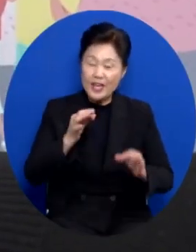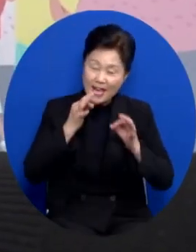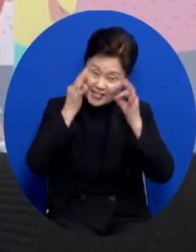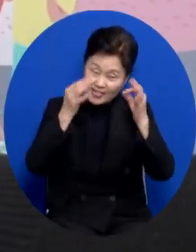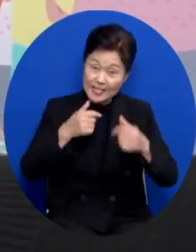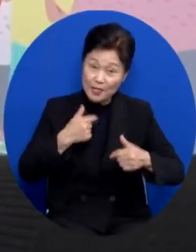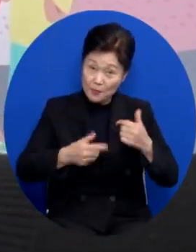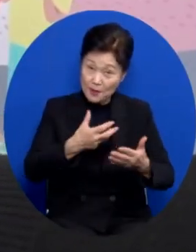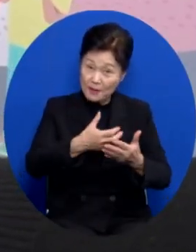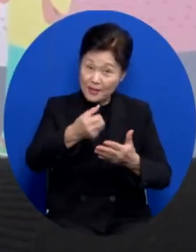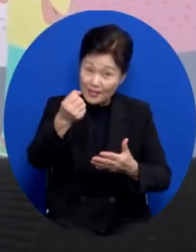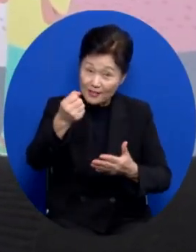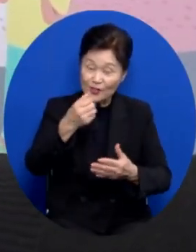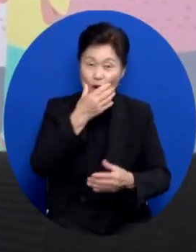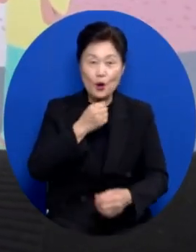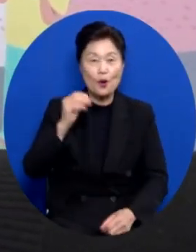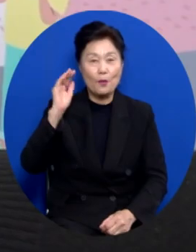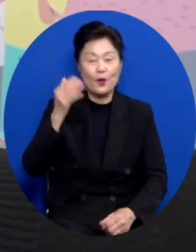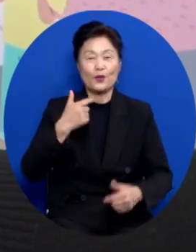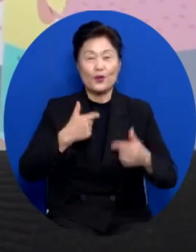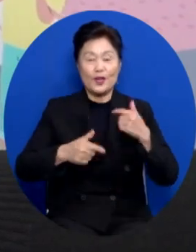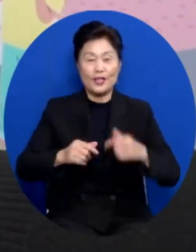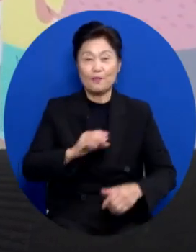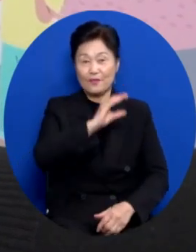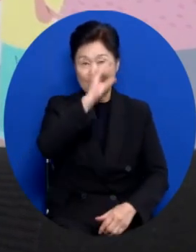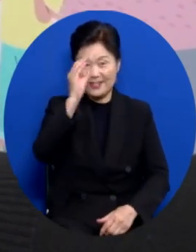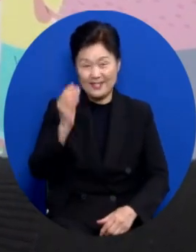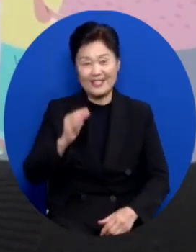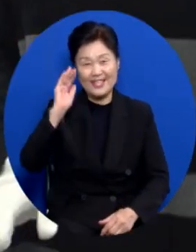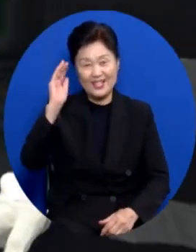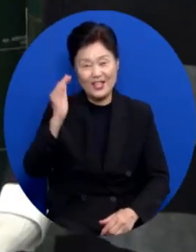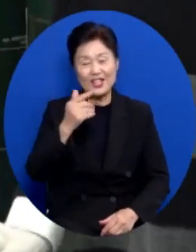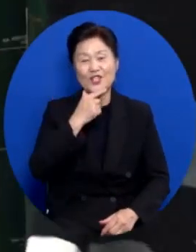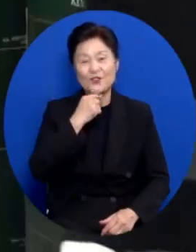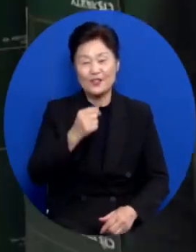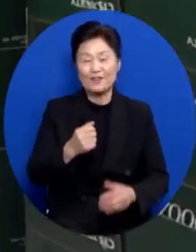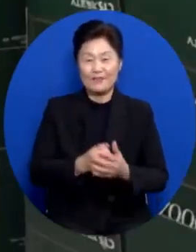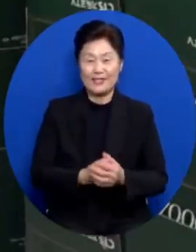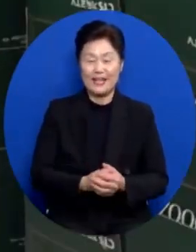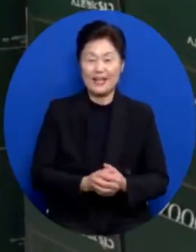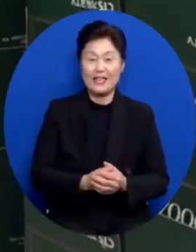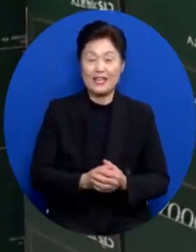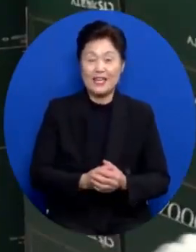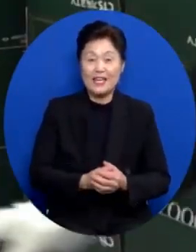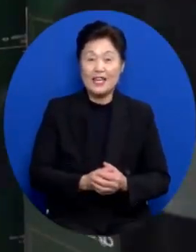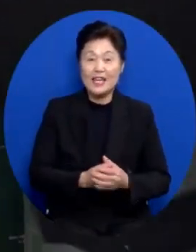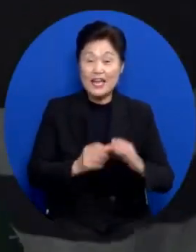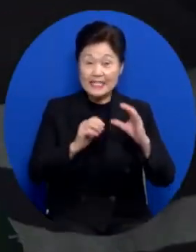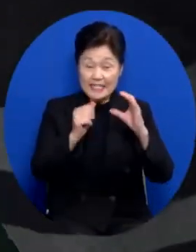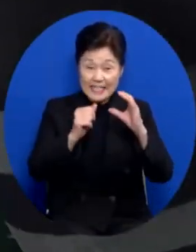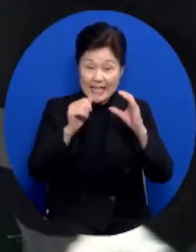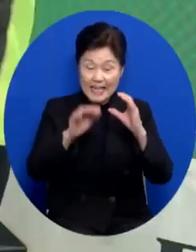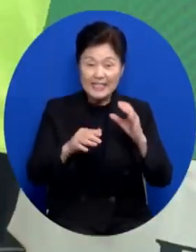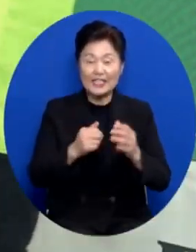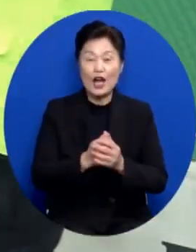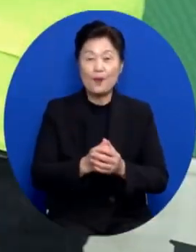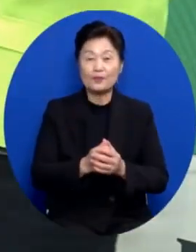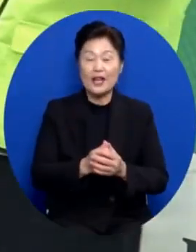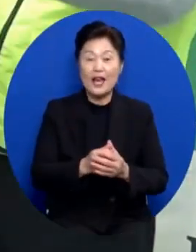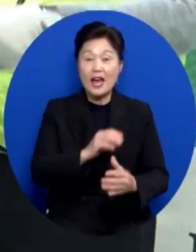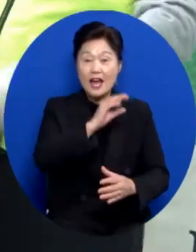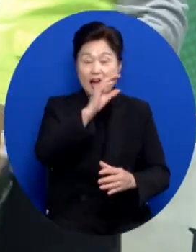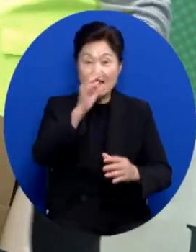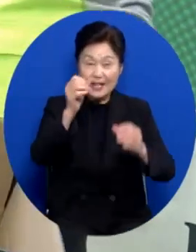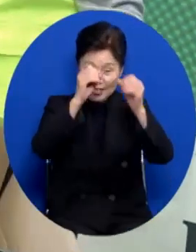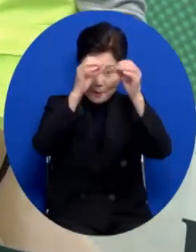기쁘게 받아주시고 복되고 기쁜 성탄 되시기를 바라겠습니다. CTS 기독교 TV가 지난달 개최한 성탄 트리